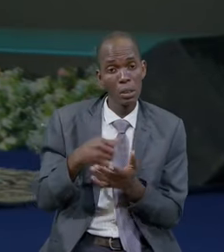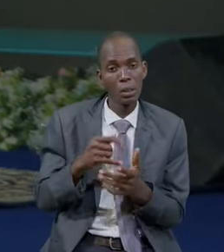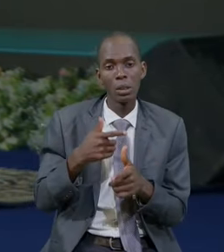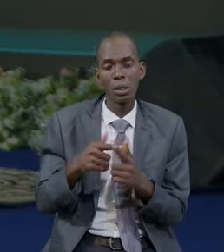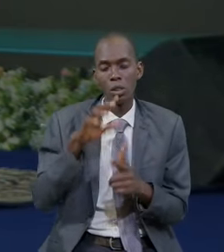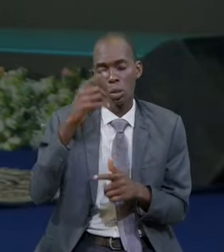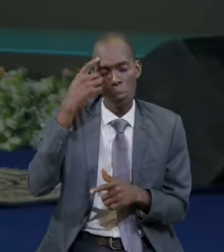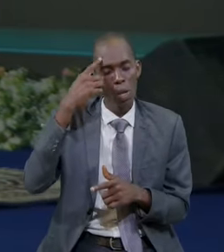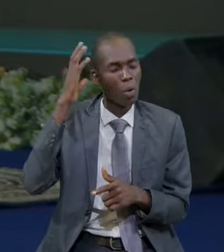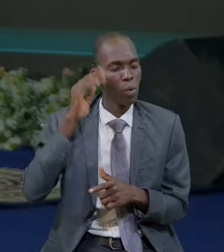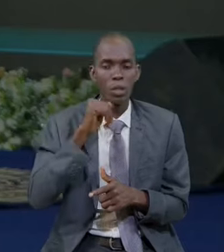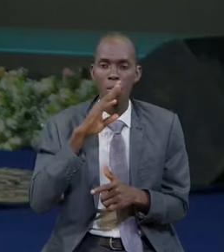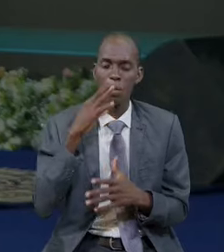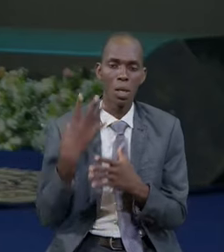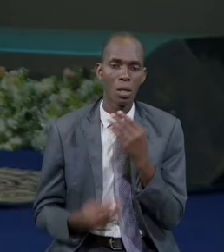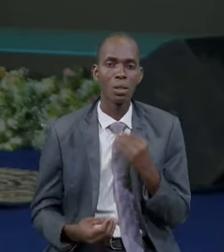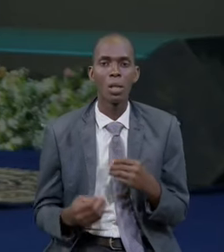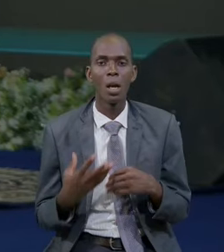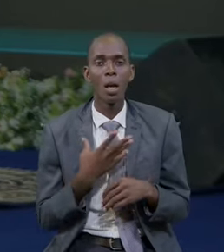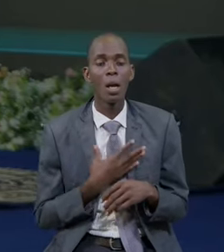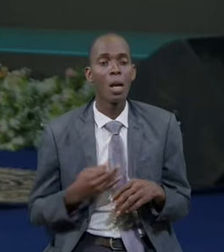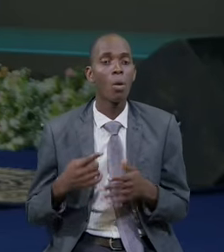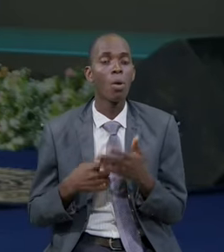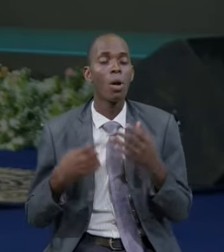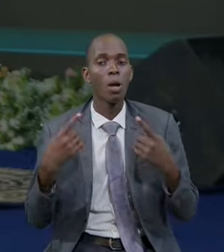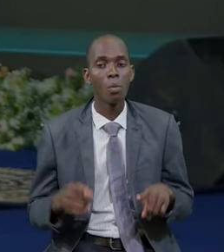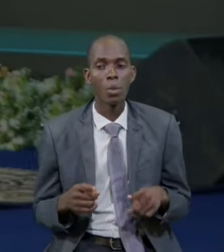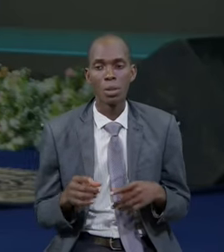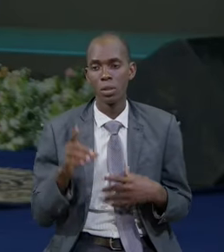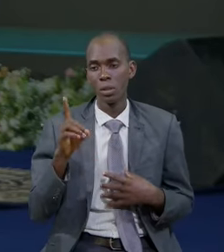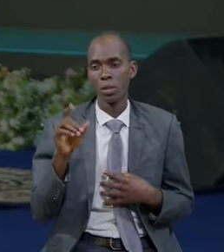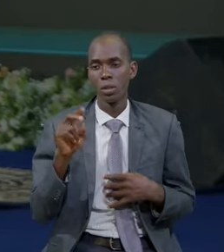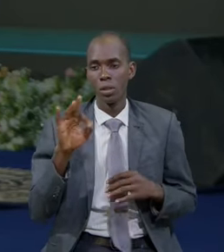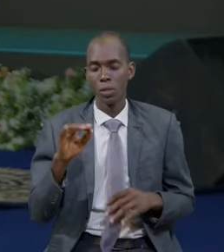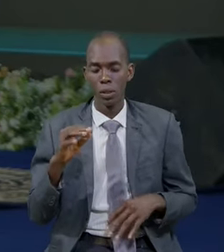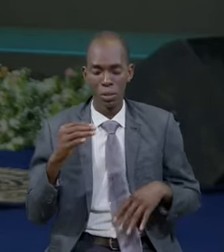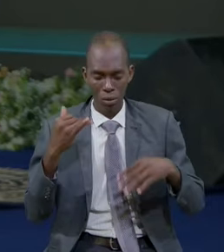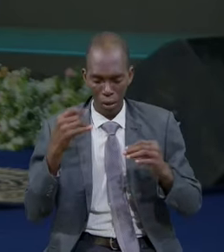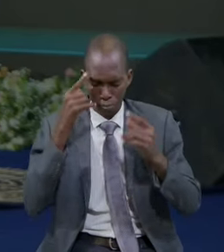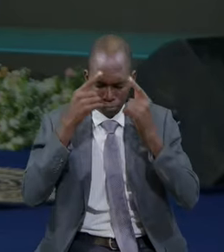seront pas ôtés. Et finalement, il a mené une action.